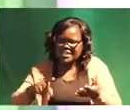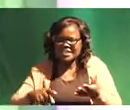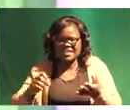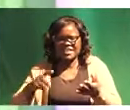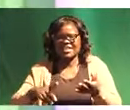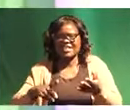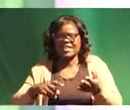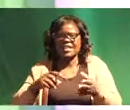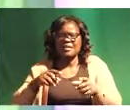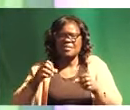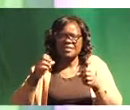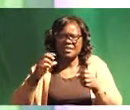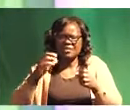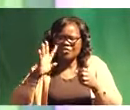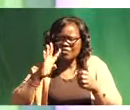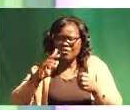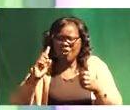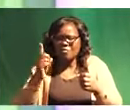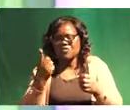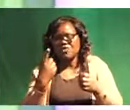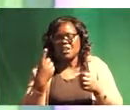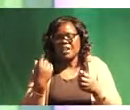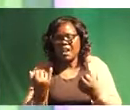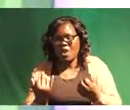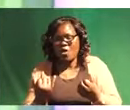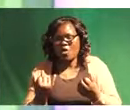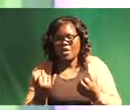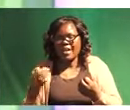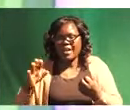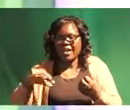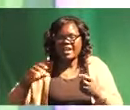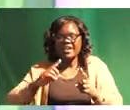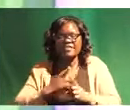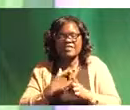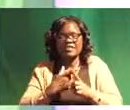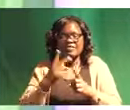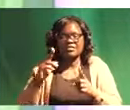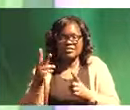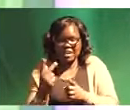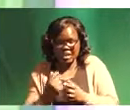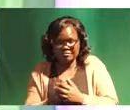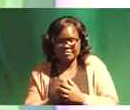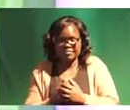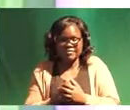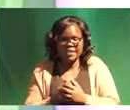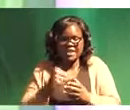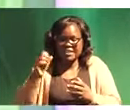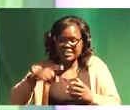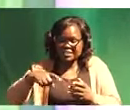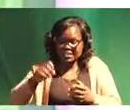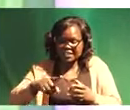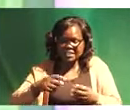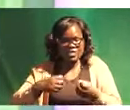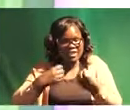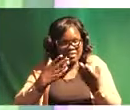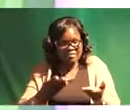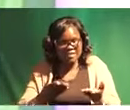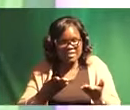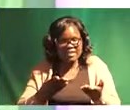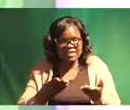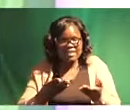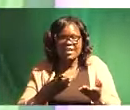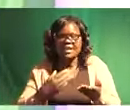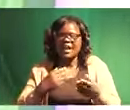magunia milioni 4 tayari katika sehemu mbalimbali taifa letu la Kenya. Mbegu tunashughulikia, na